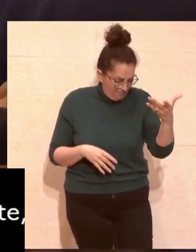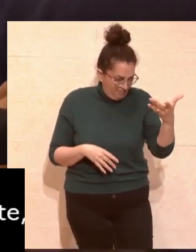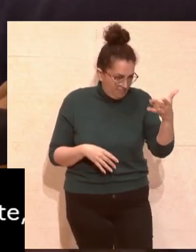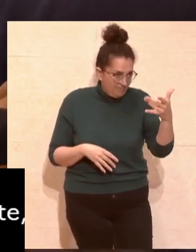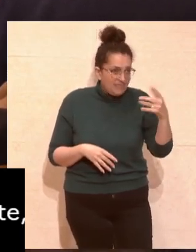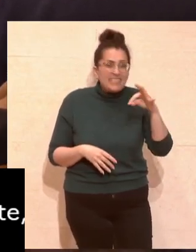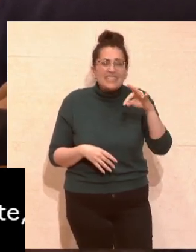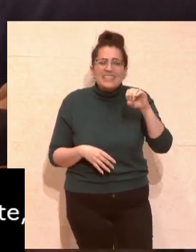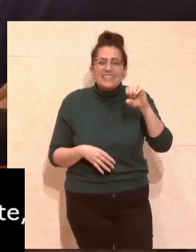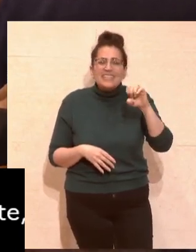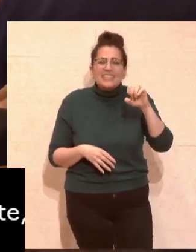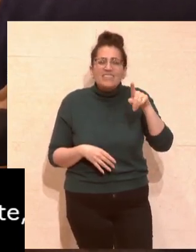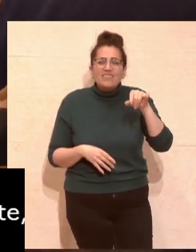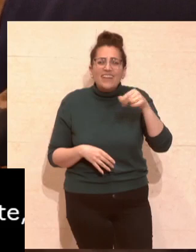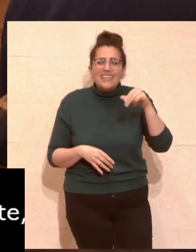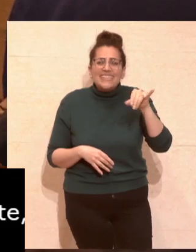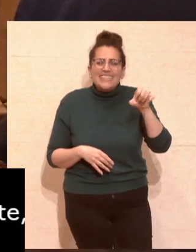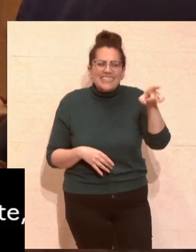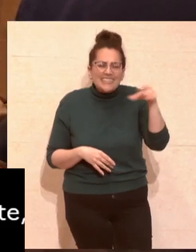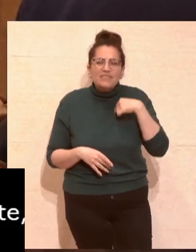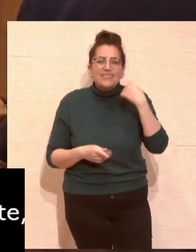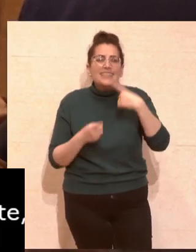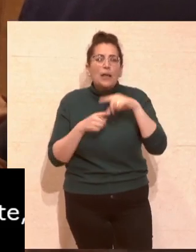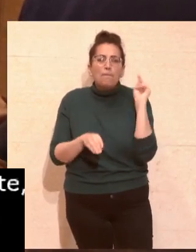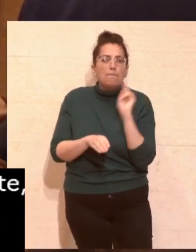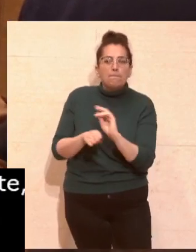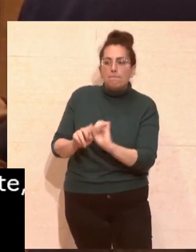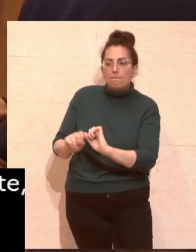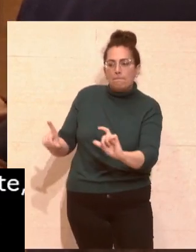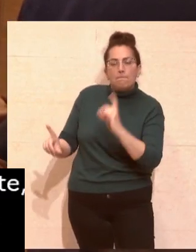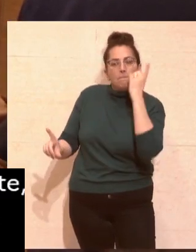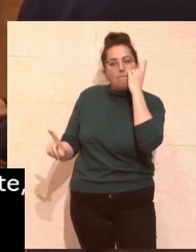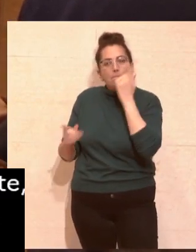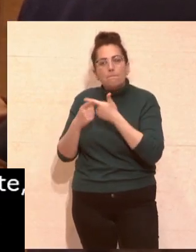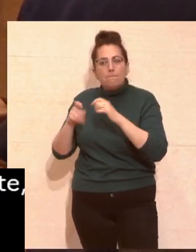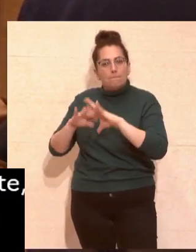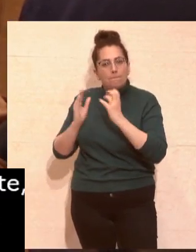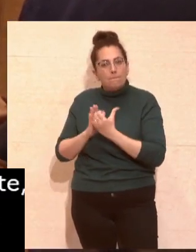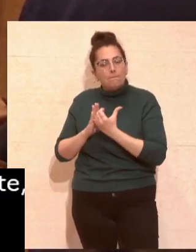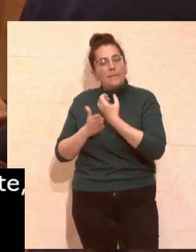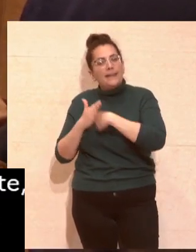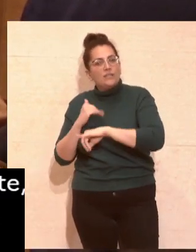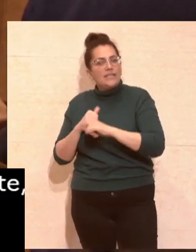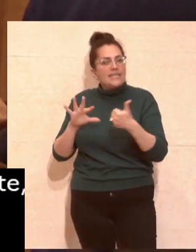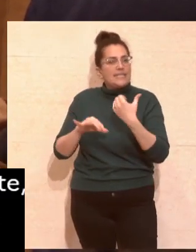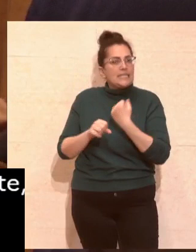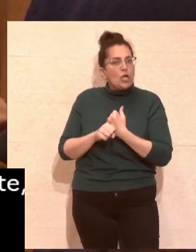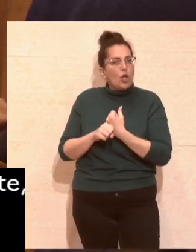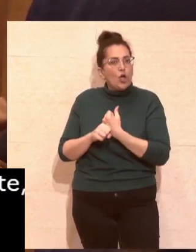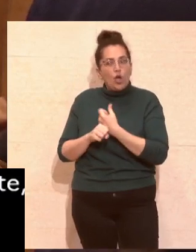Stepenik, par rapport au temps d'écran, vous aviez dit qu'il n'y avait pas d'effet sur les 0 à 6 ans sur le sommeil, si j'ai bien